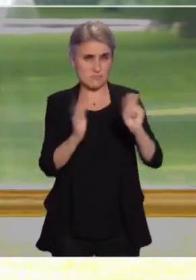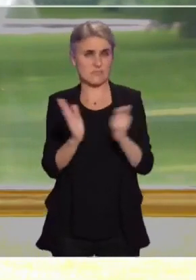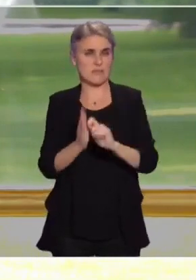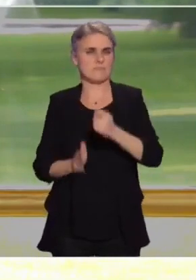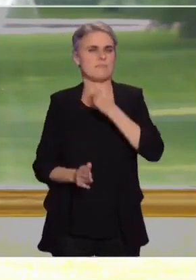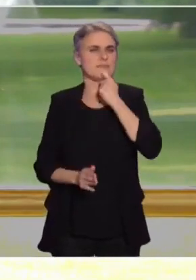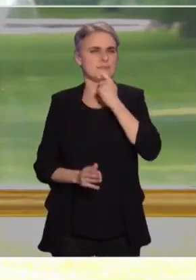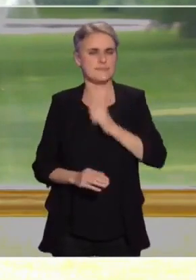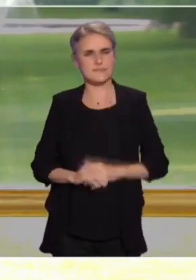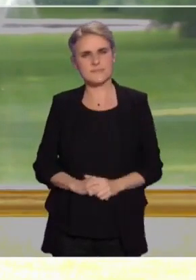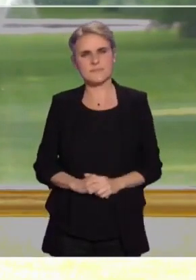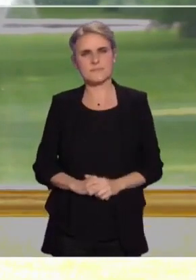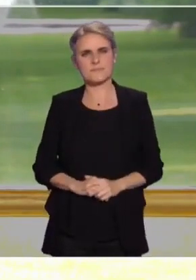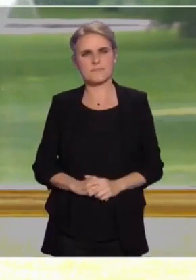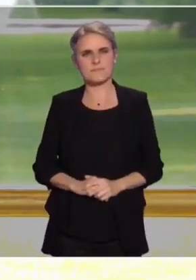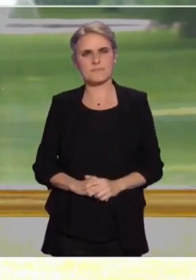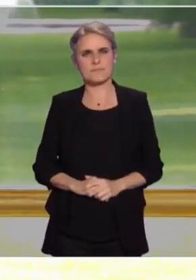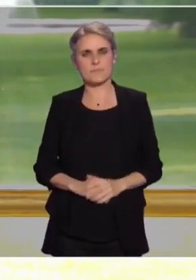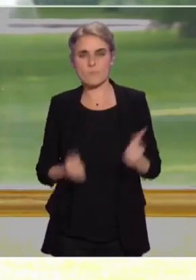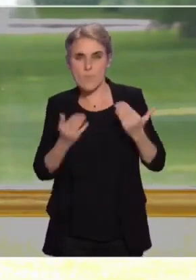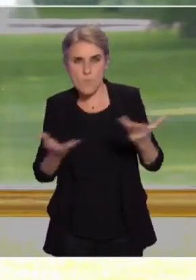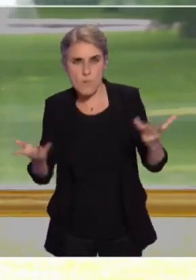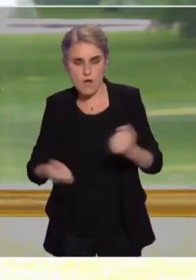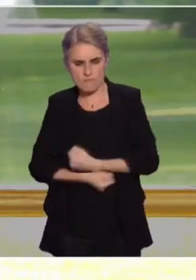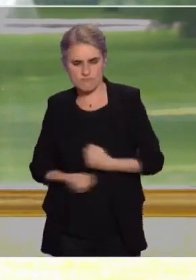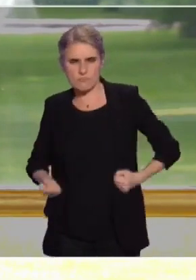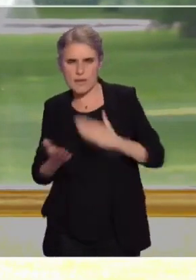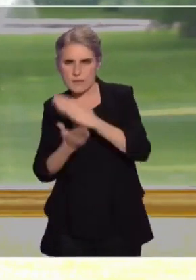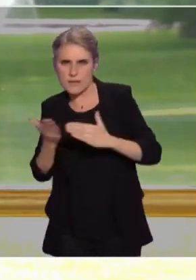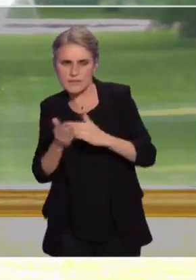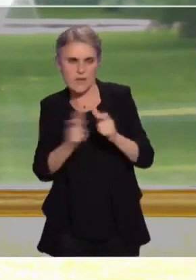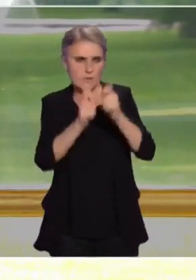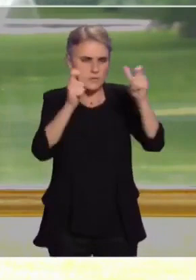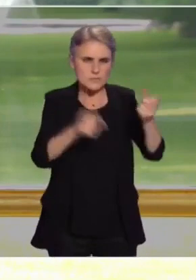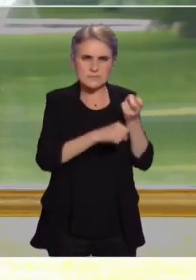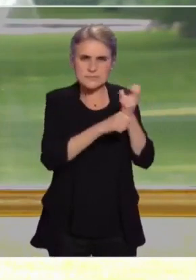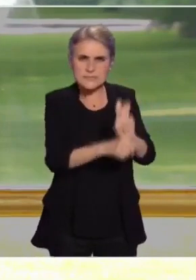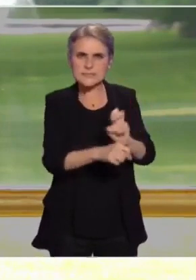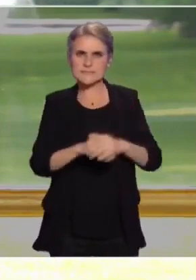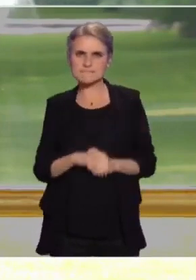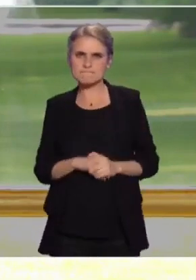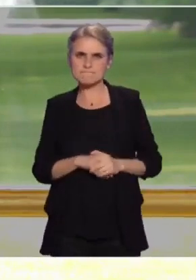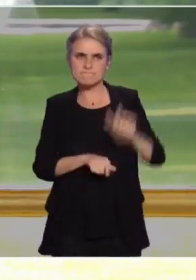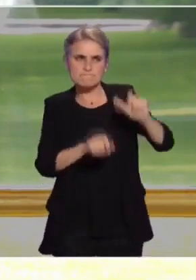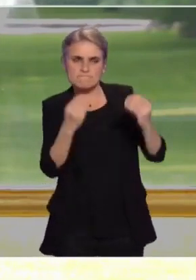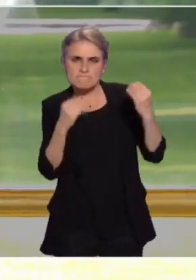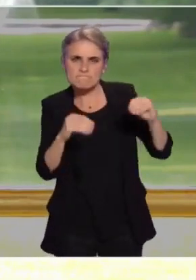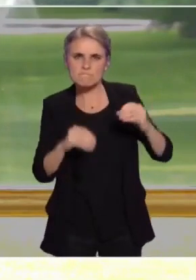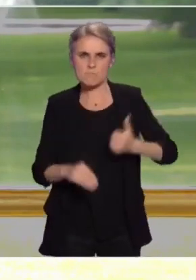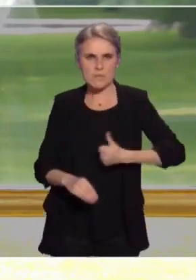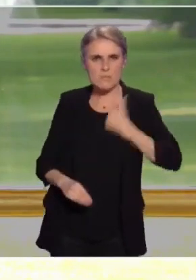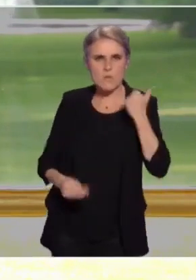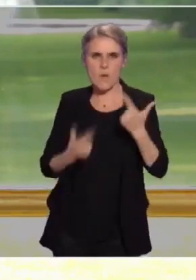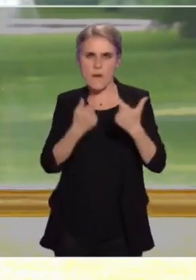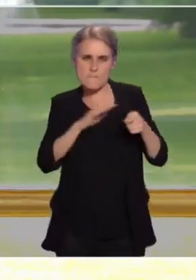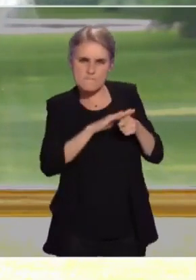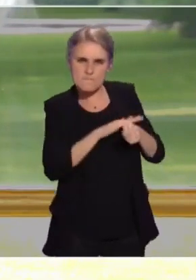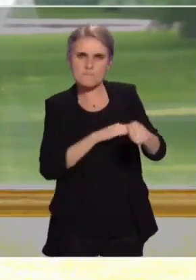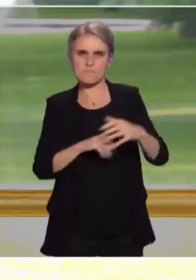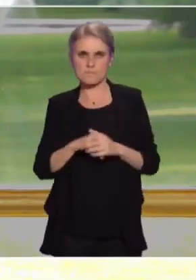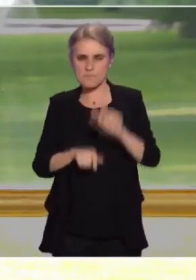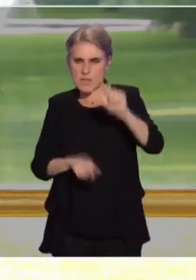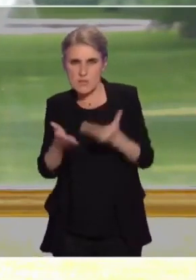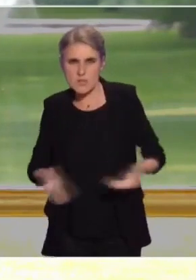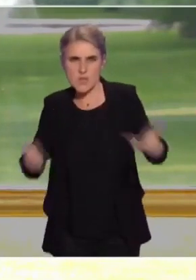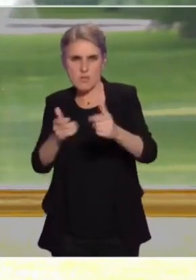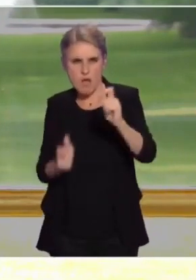mars chômage partiel prêts aux entreprises accompagnement des commerçants des indépendants soutien des plus